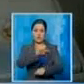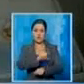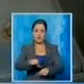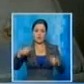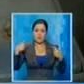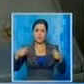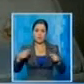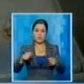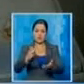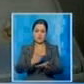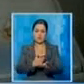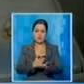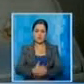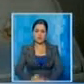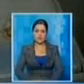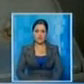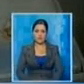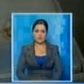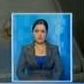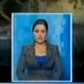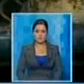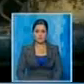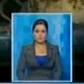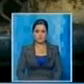но и за ее пределами.